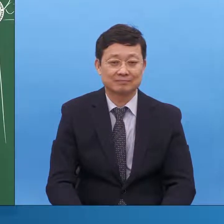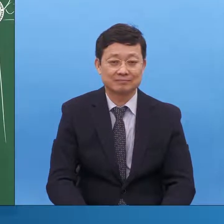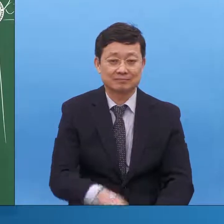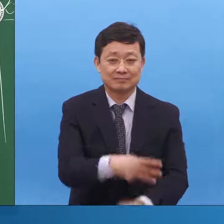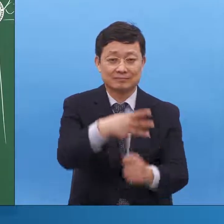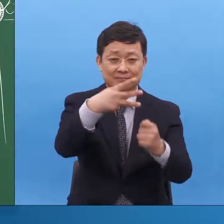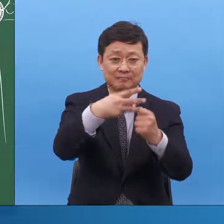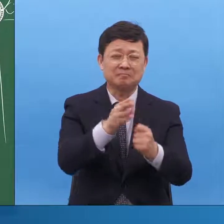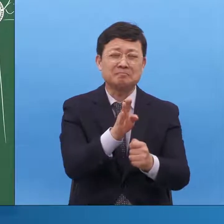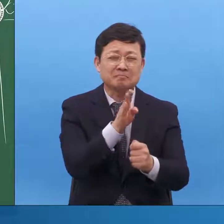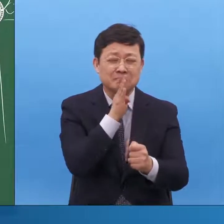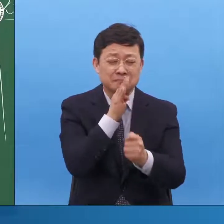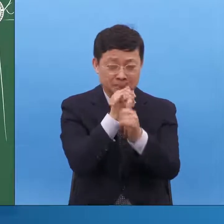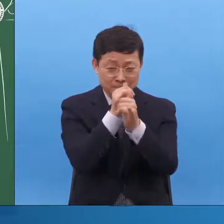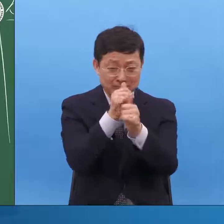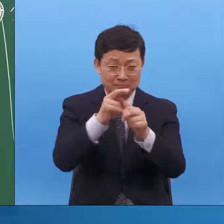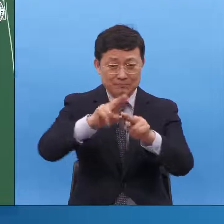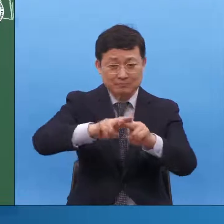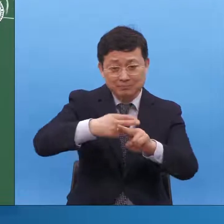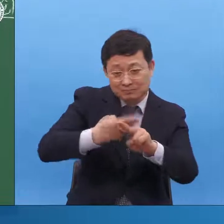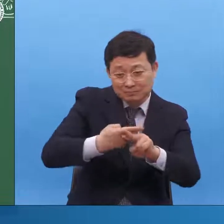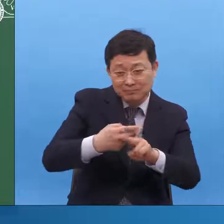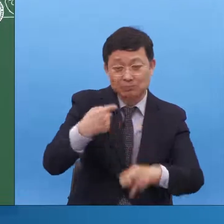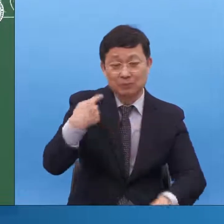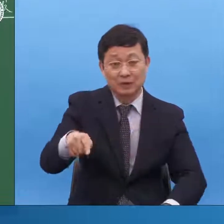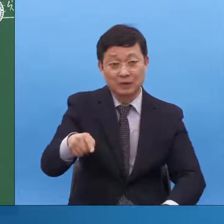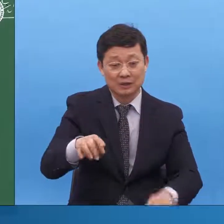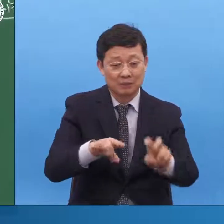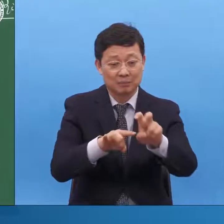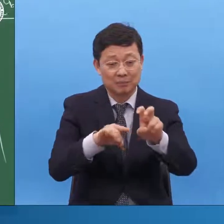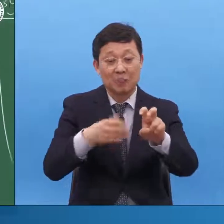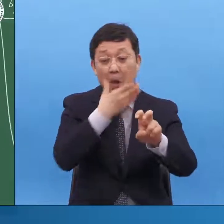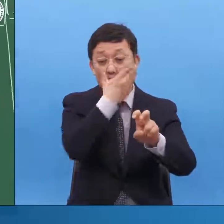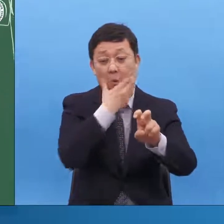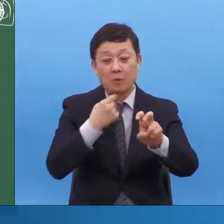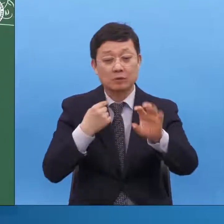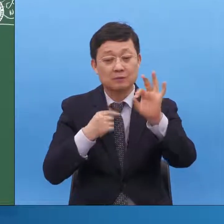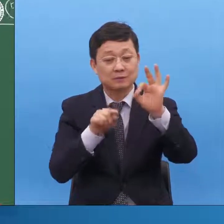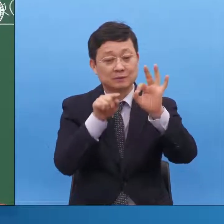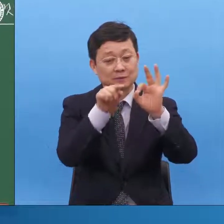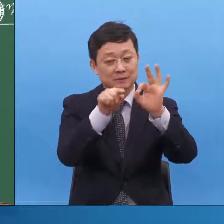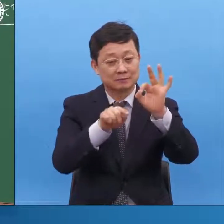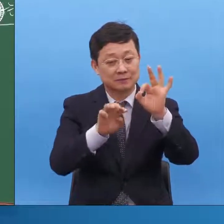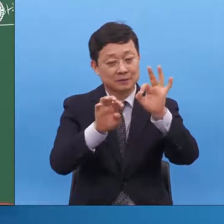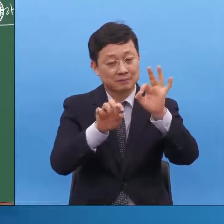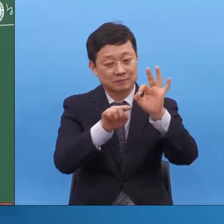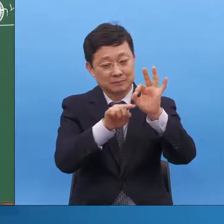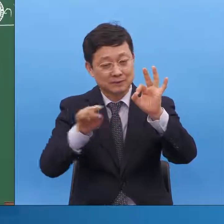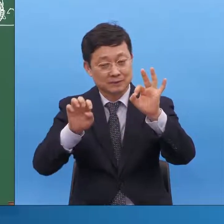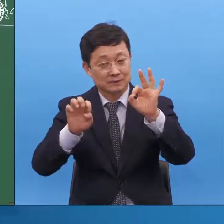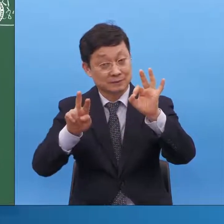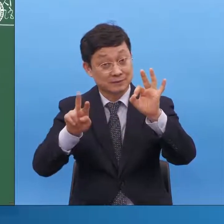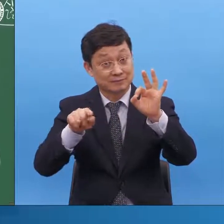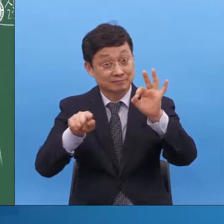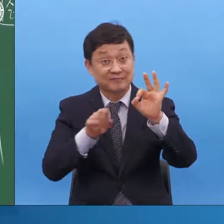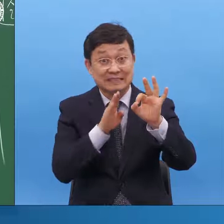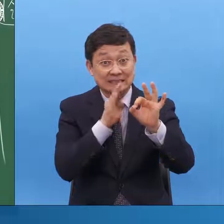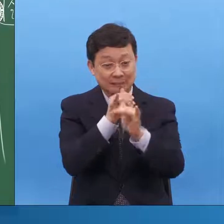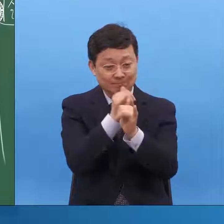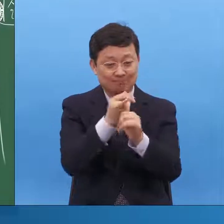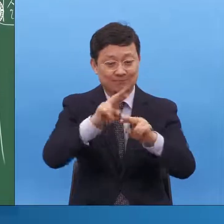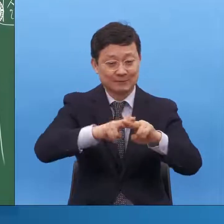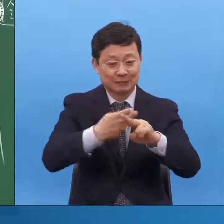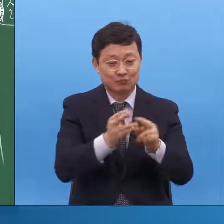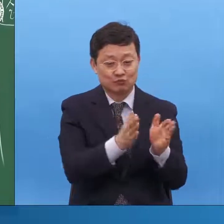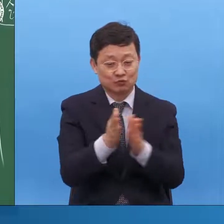상급이 뭐냐? And what is a true reward? 마태복음 10장에서요. In Matthew 10. 그래서 렘드